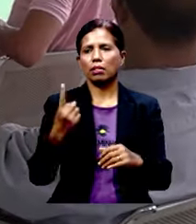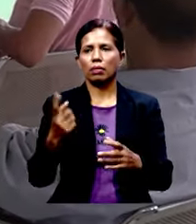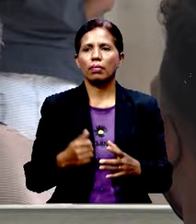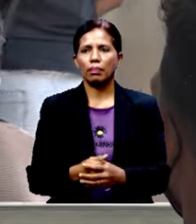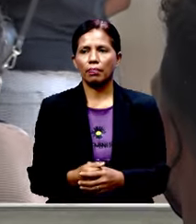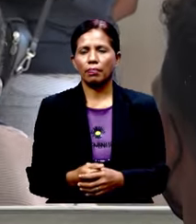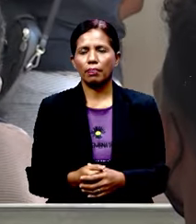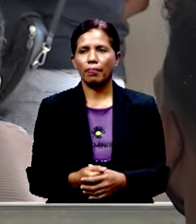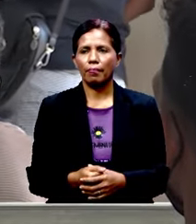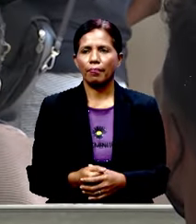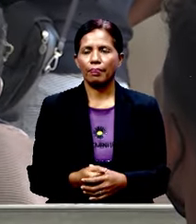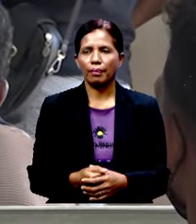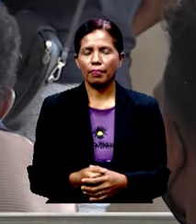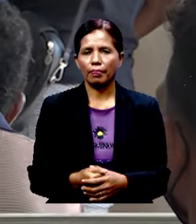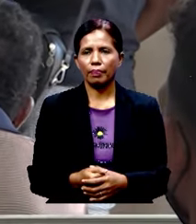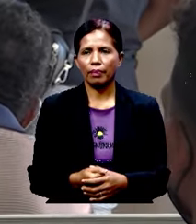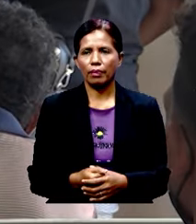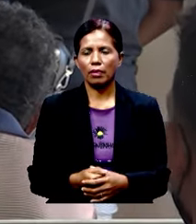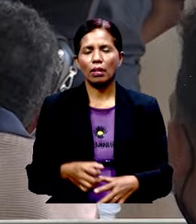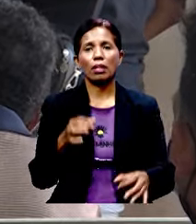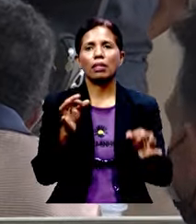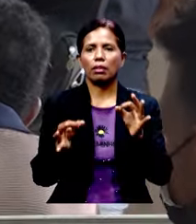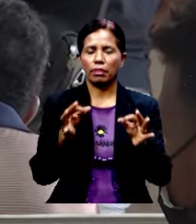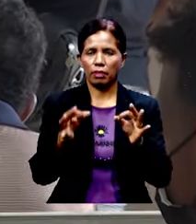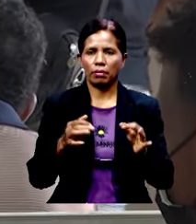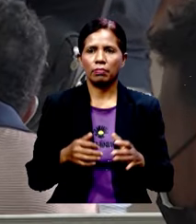sira. Tambah kalau se karek mata